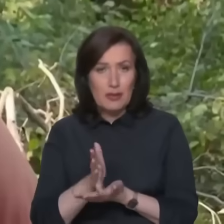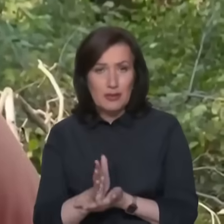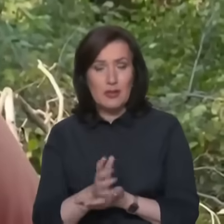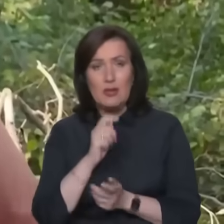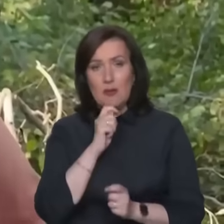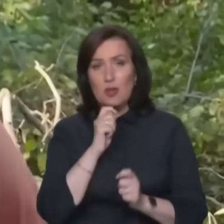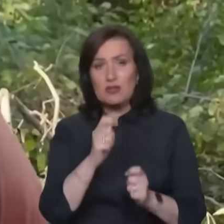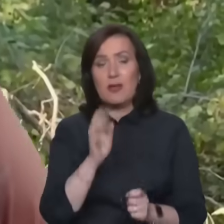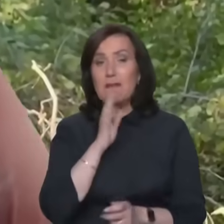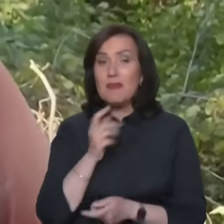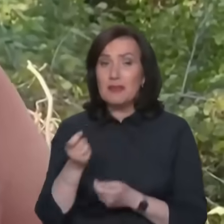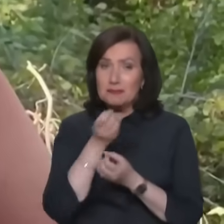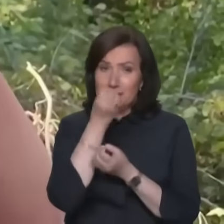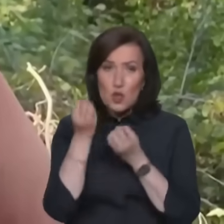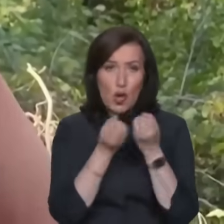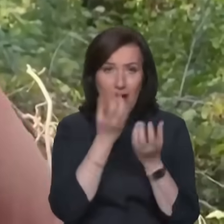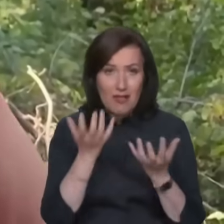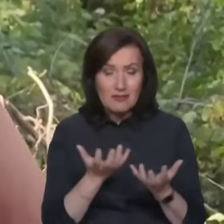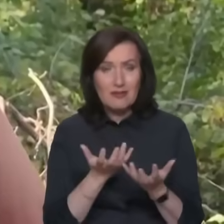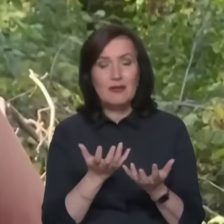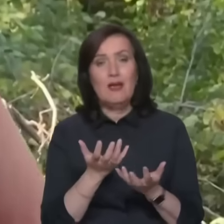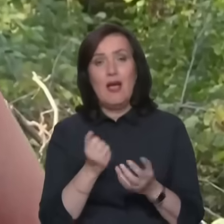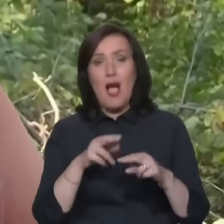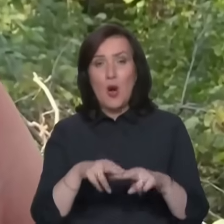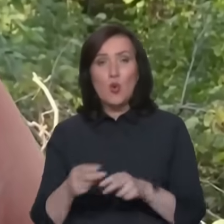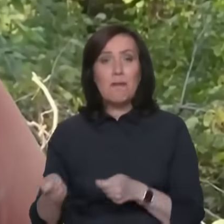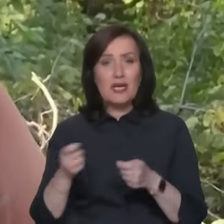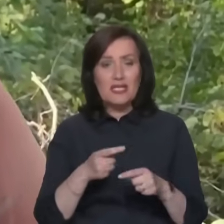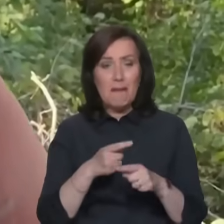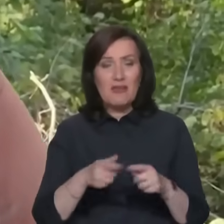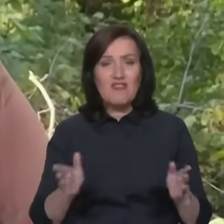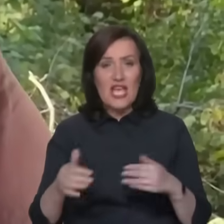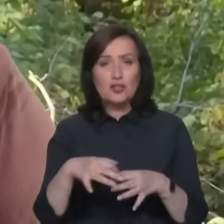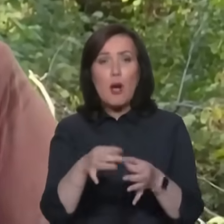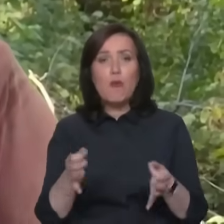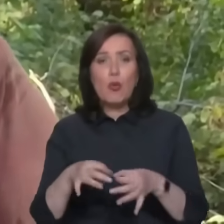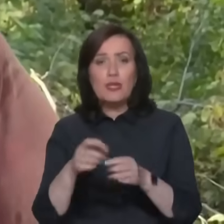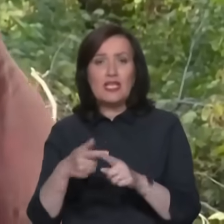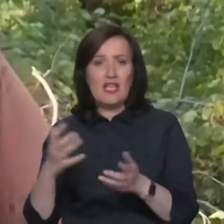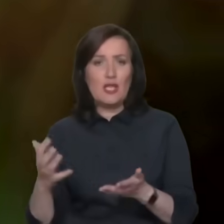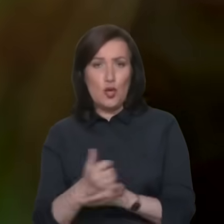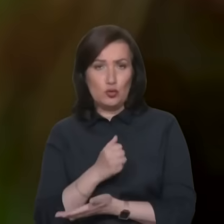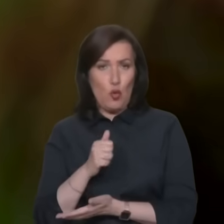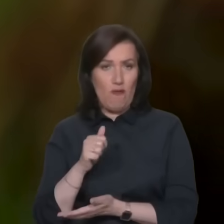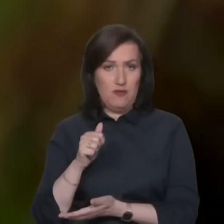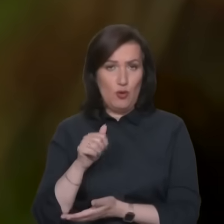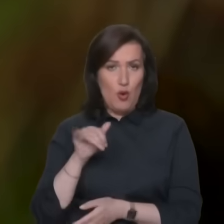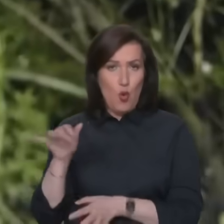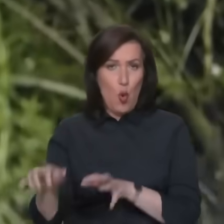трьох подарувала мама принесла Буки троянд А кум приніс і в ящика бубликів які найшов